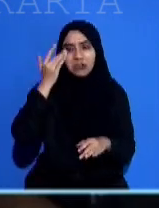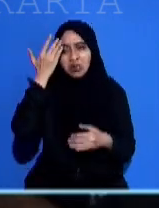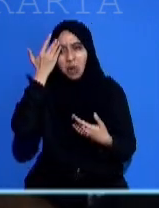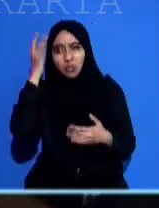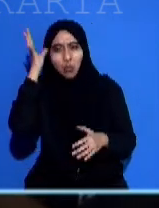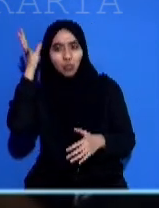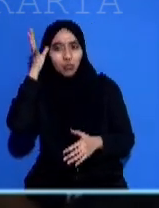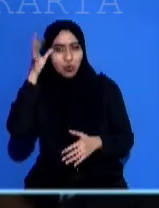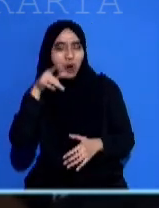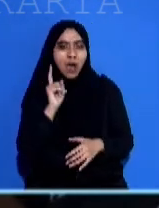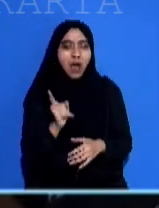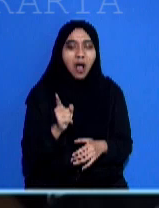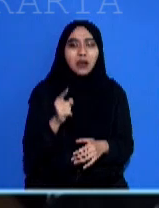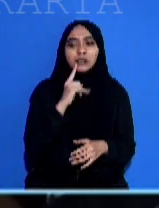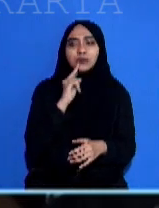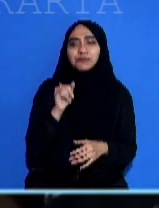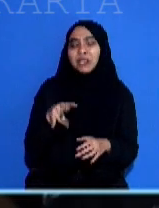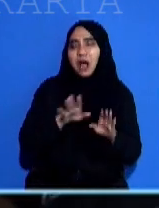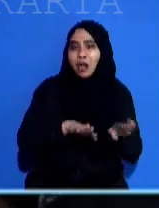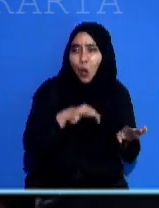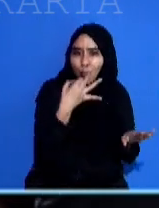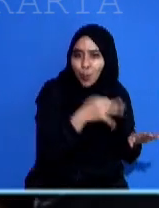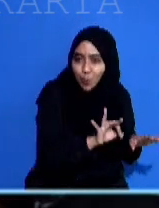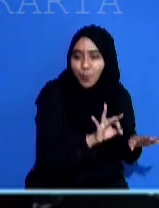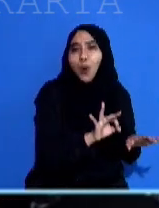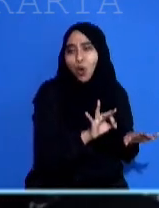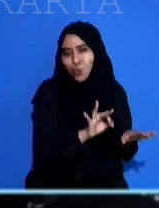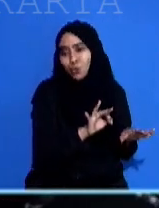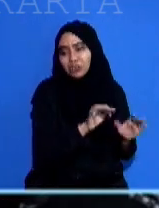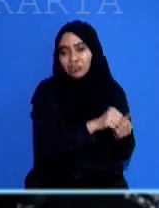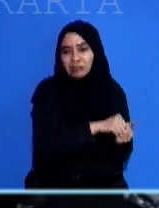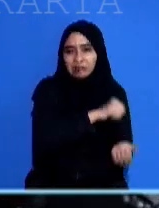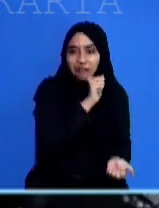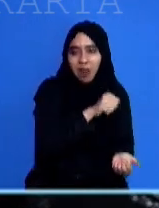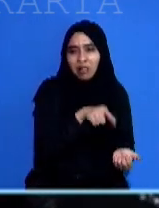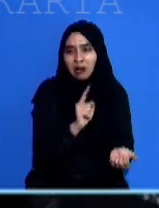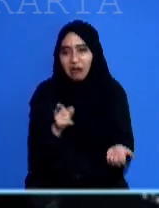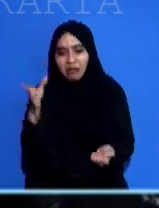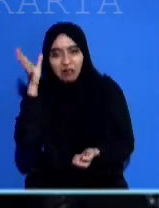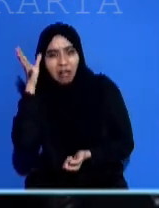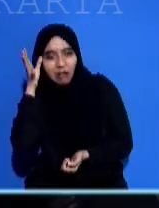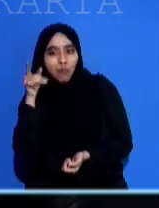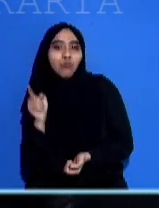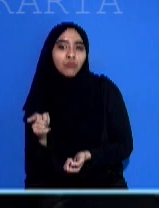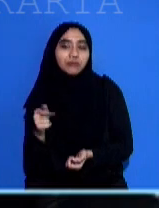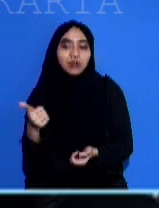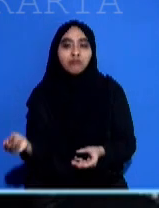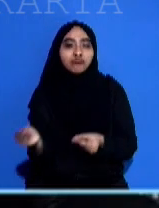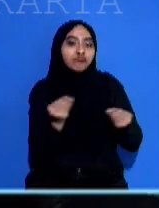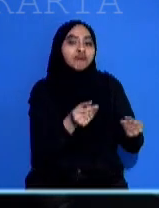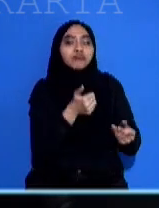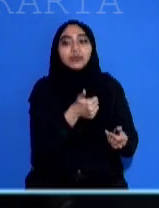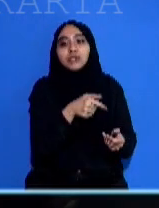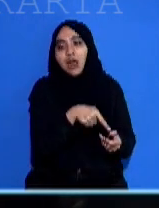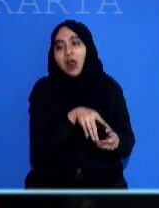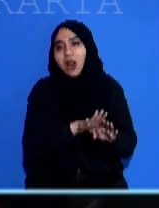Trisakti ataupun enggak ada anak-anak baru yang mereka punya sertifikat nah mereka sudah pada tahu segitu karena kan kelemahannya sekarang ada